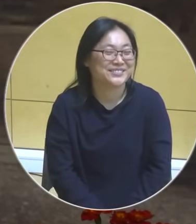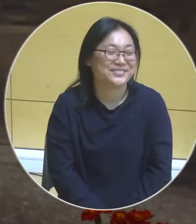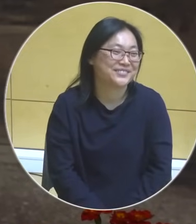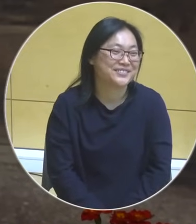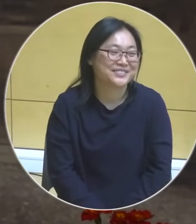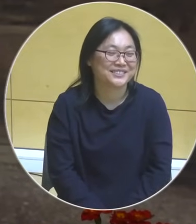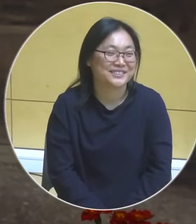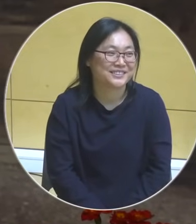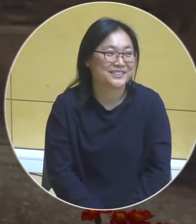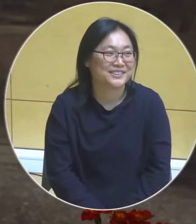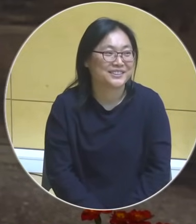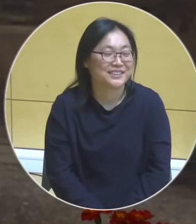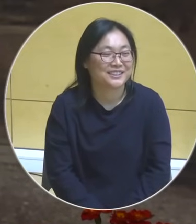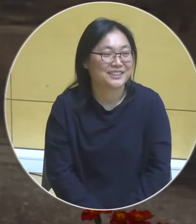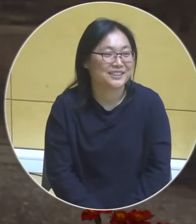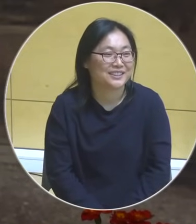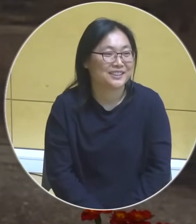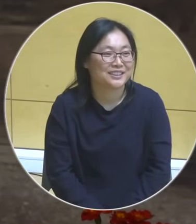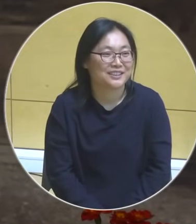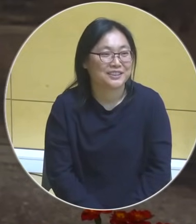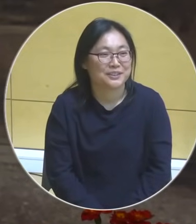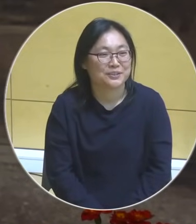감사합니다.